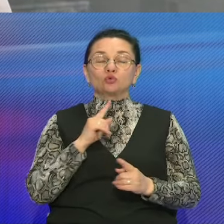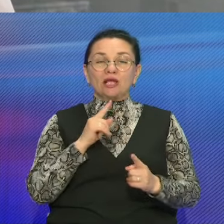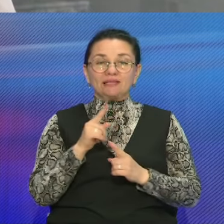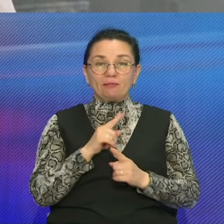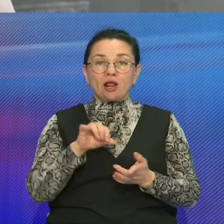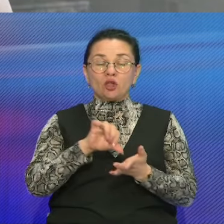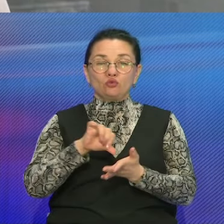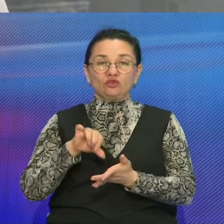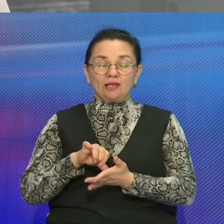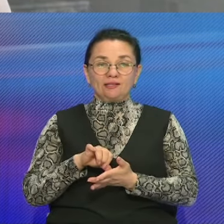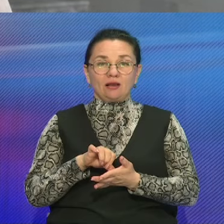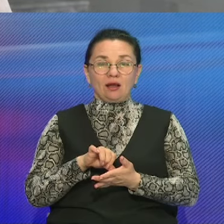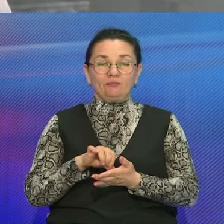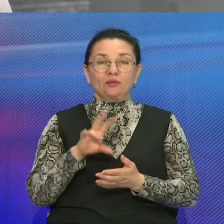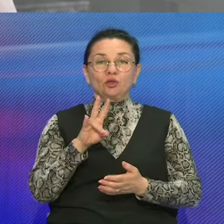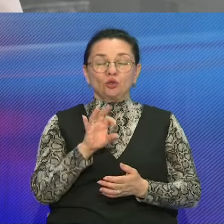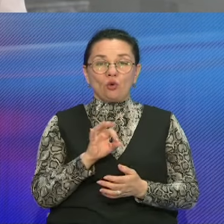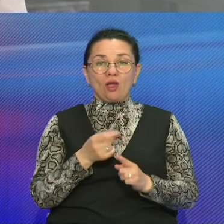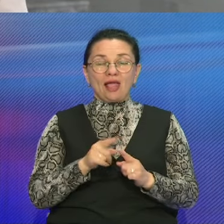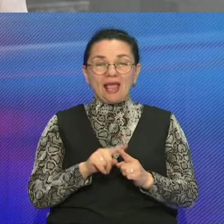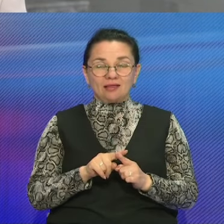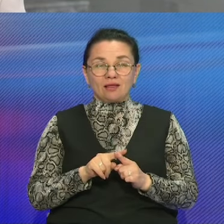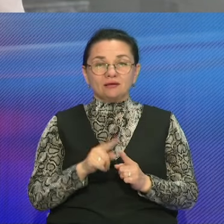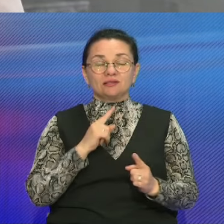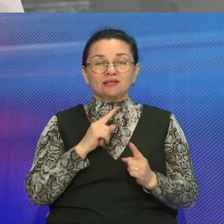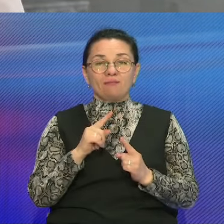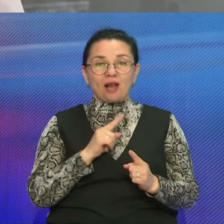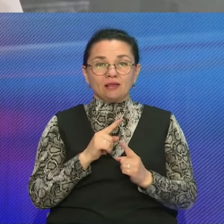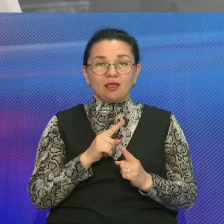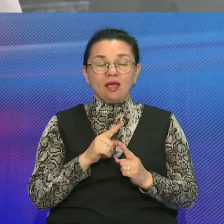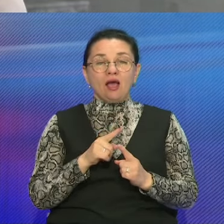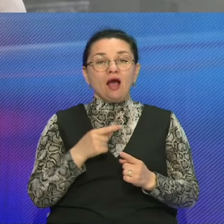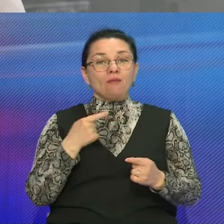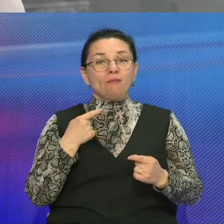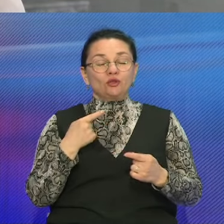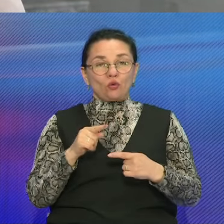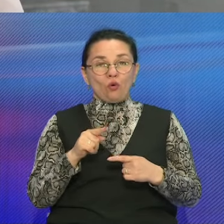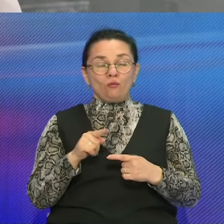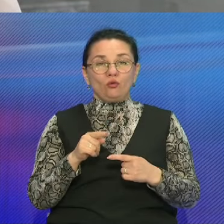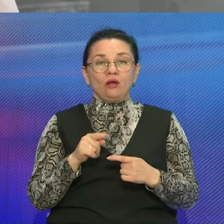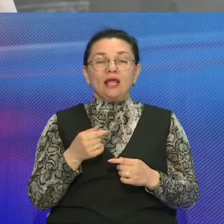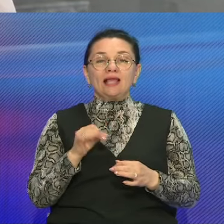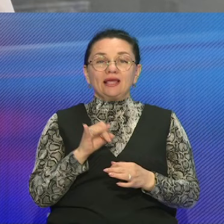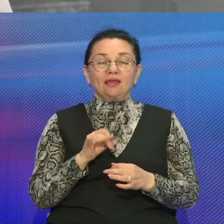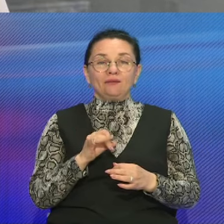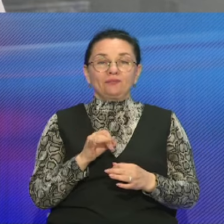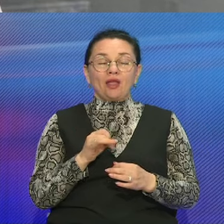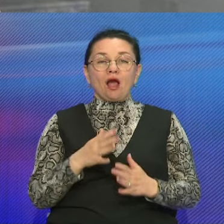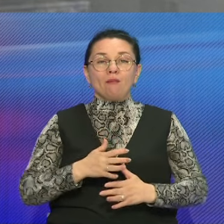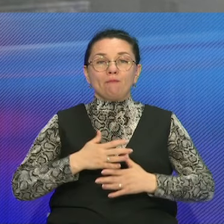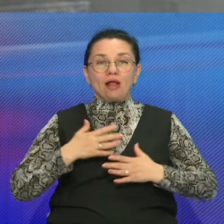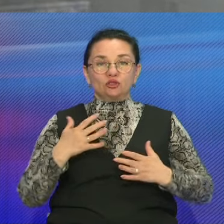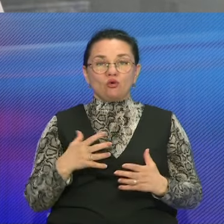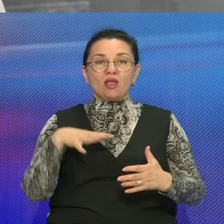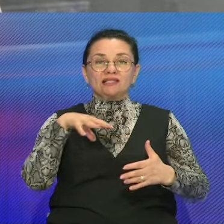в корне это Всебелорусское народное собрание отличается, придан такое большое